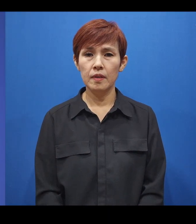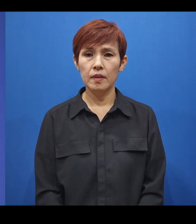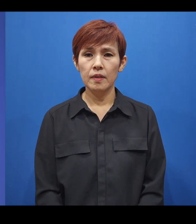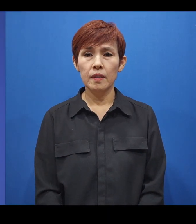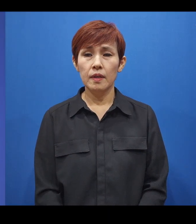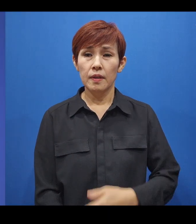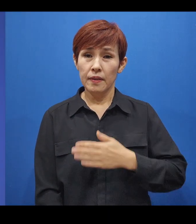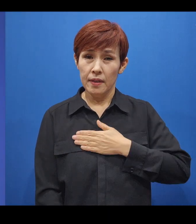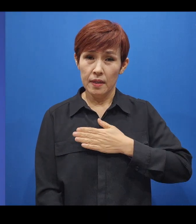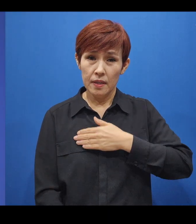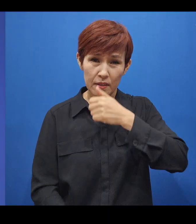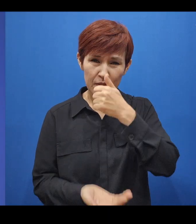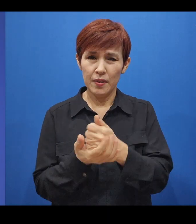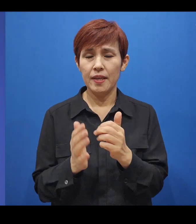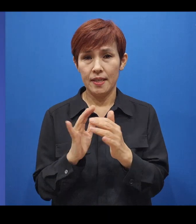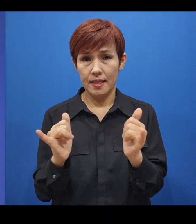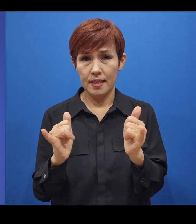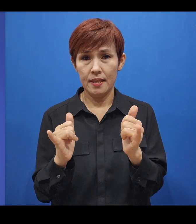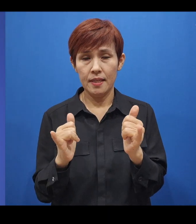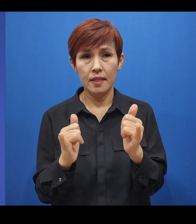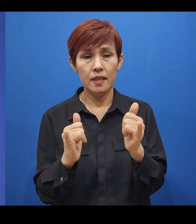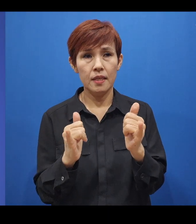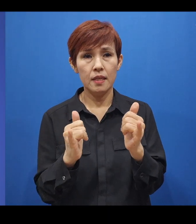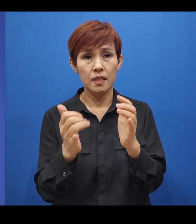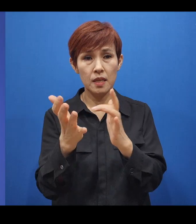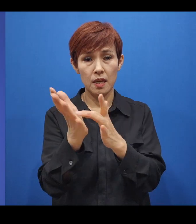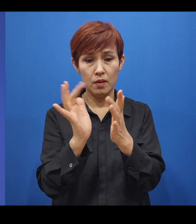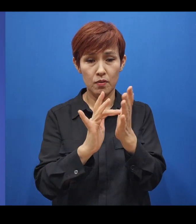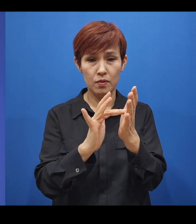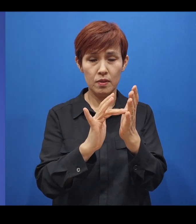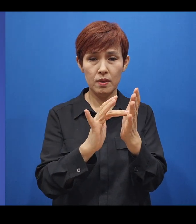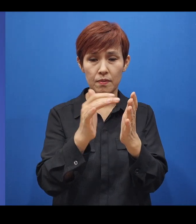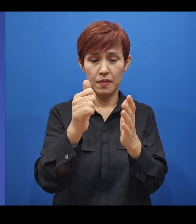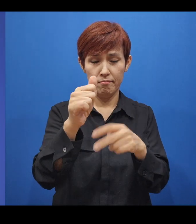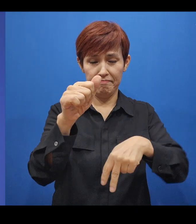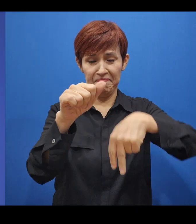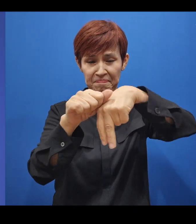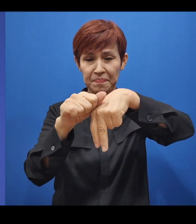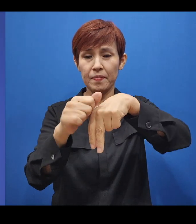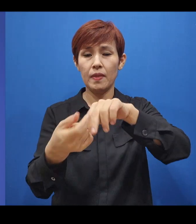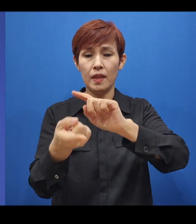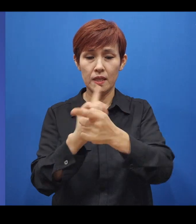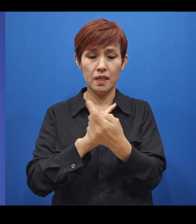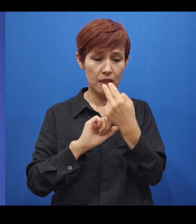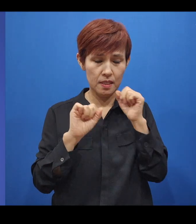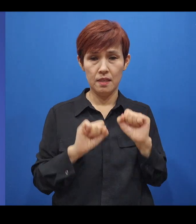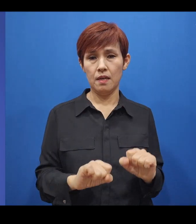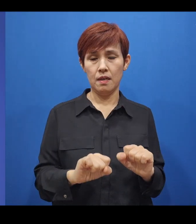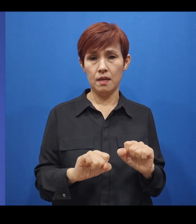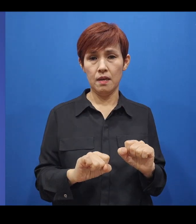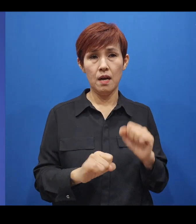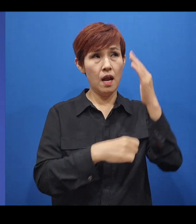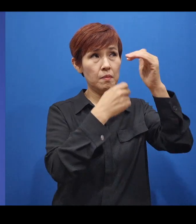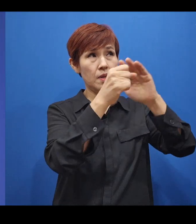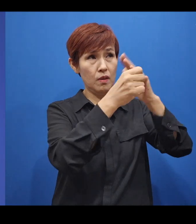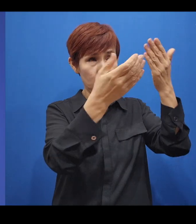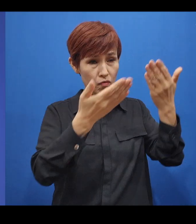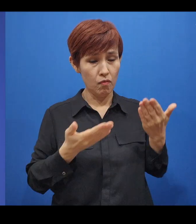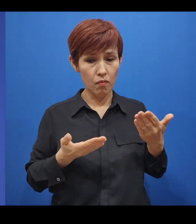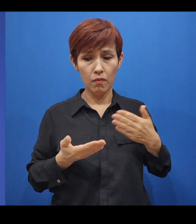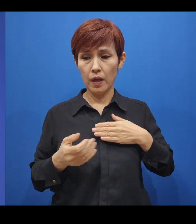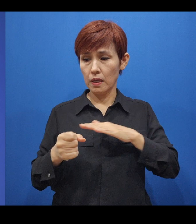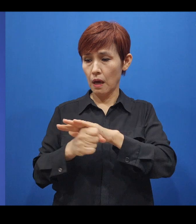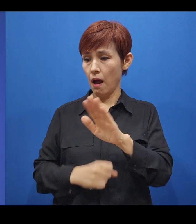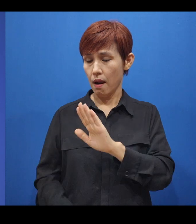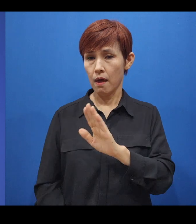이 죄인이 하나님의 아들의 목숨값으로 살게 됐는데, 그 사랑을 받았는데 내가 사랑하질